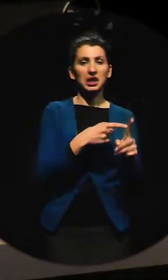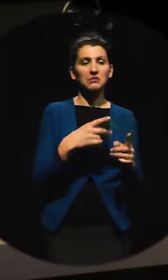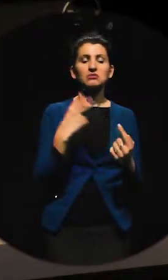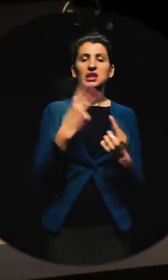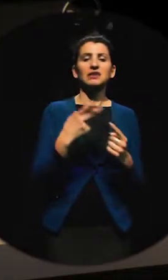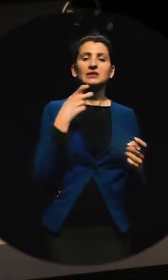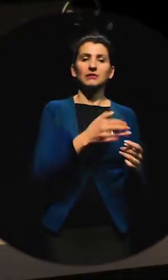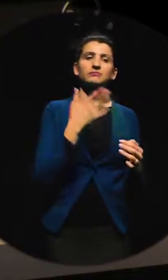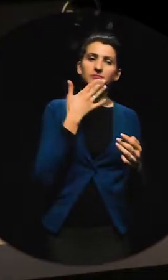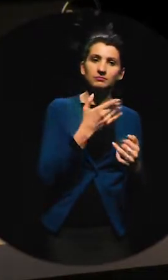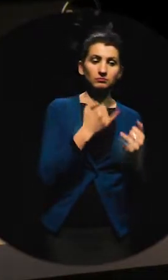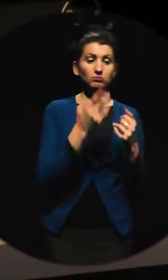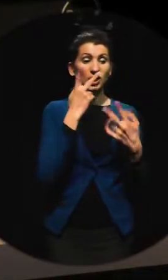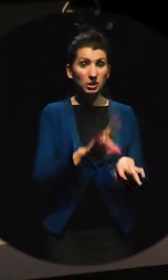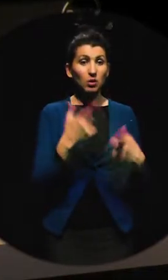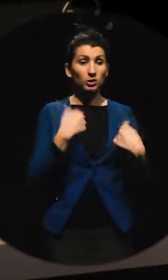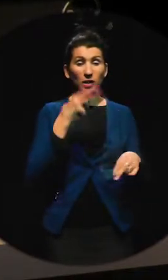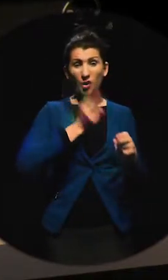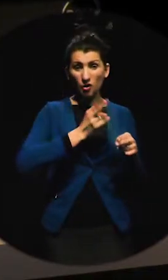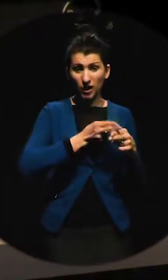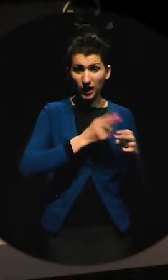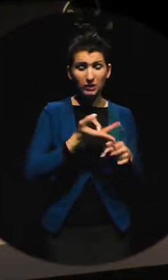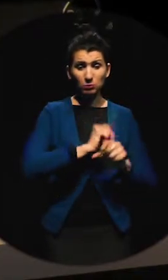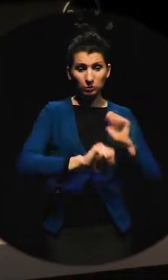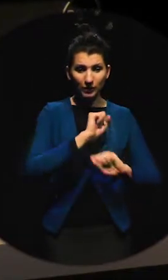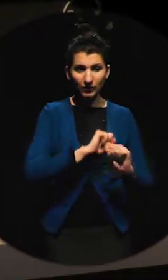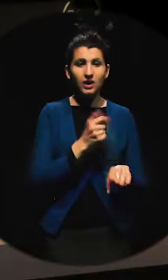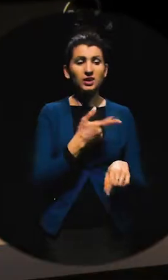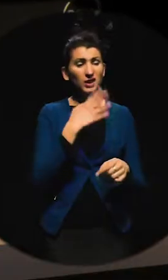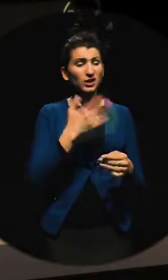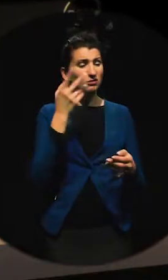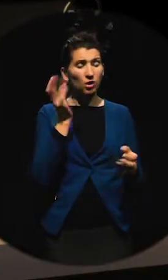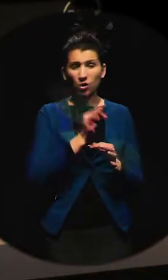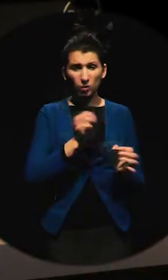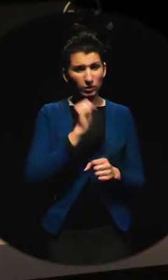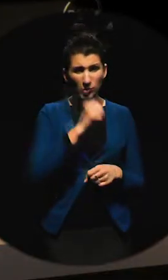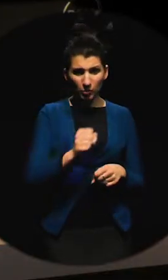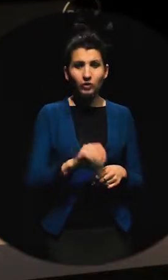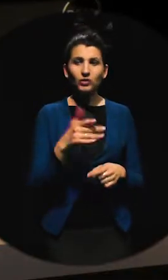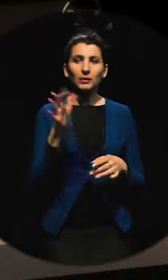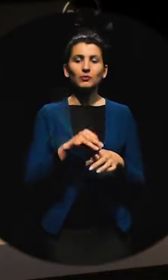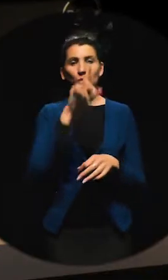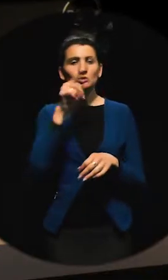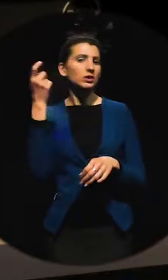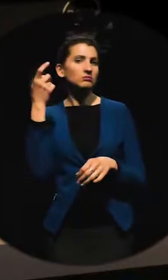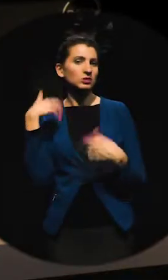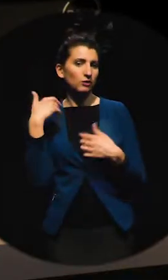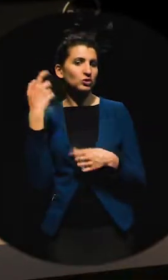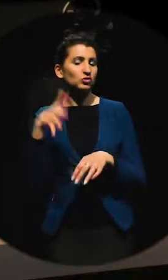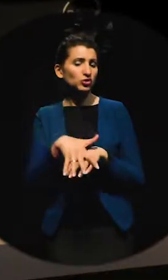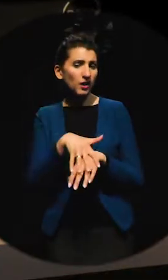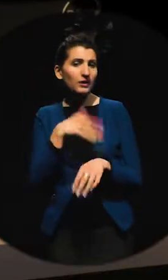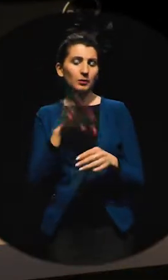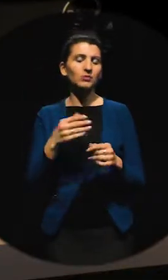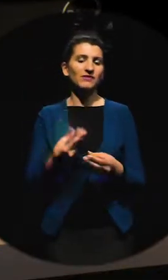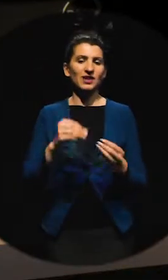temu bardzo mocno zbuntowali i tutaj myślę, że warto przywołać jedną z akcji, która miała charakter